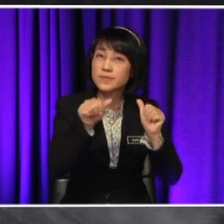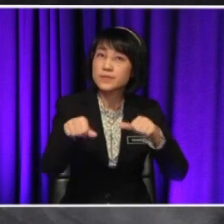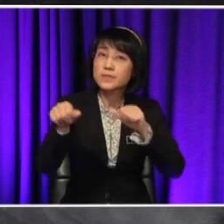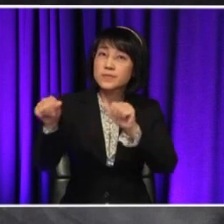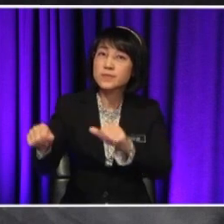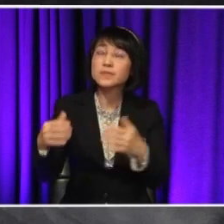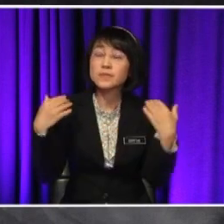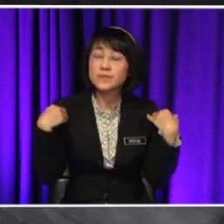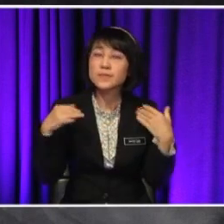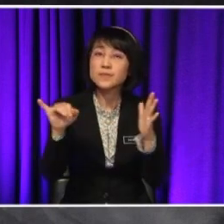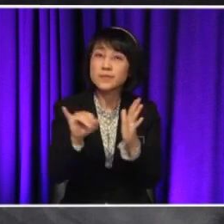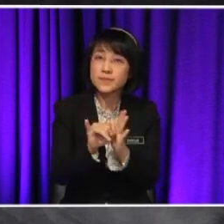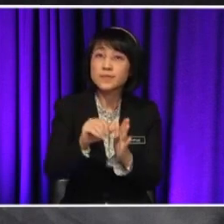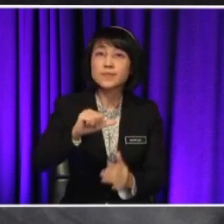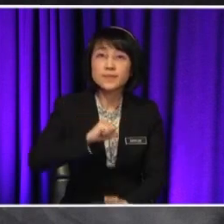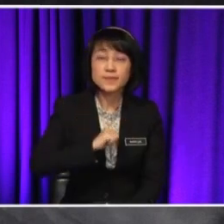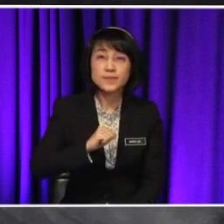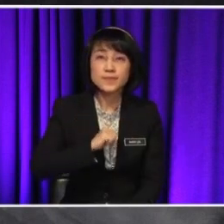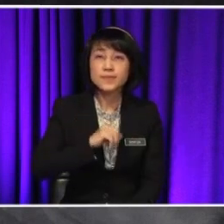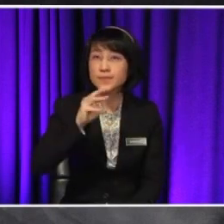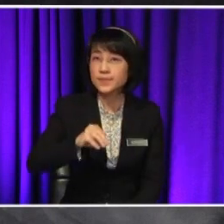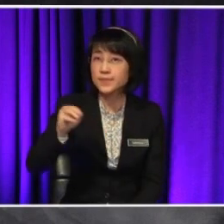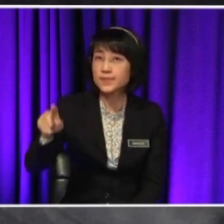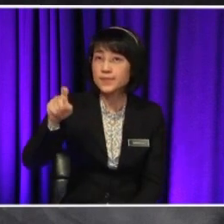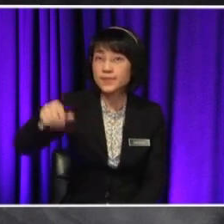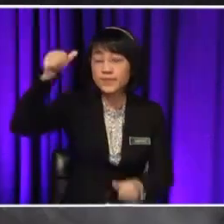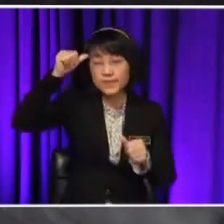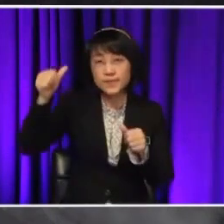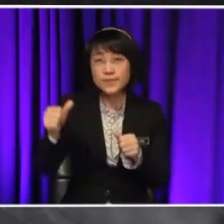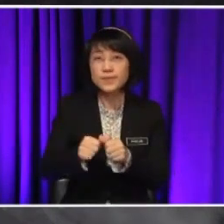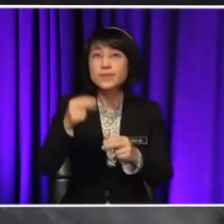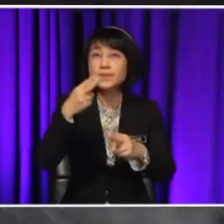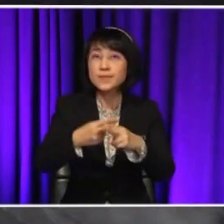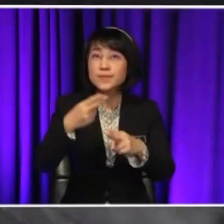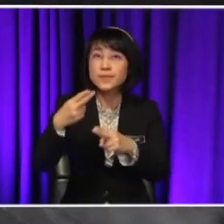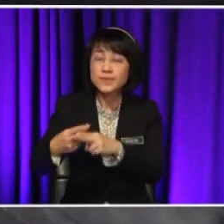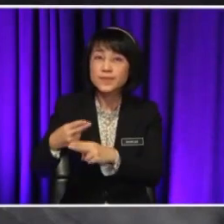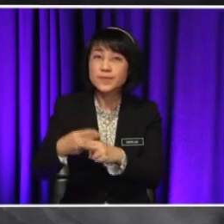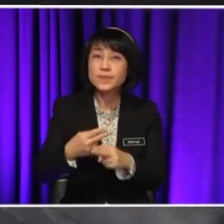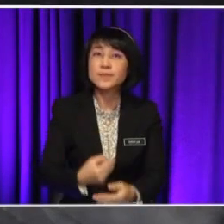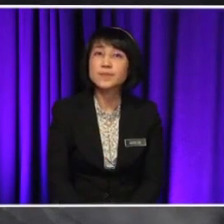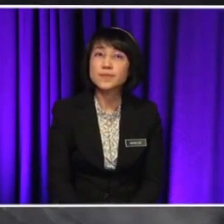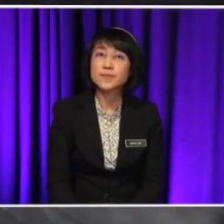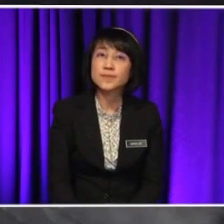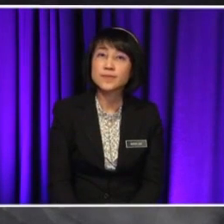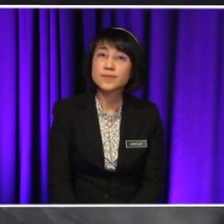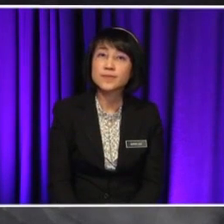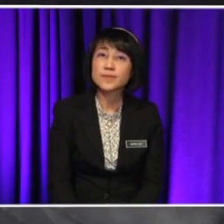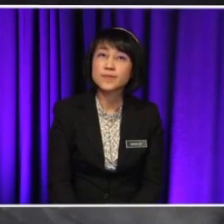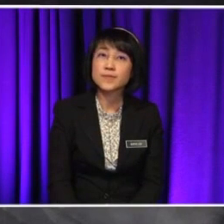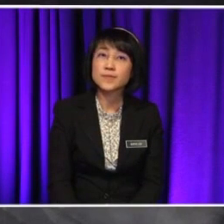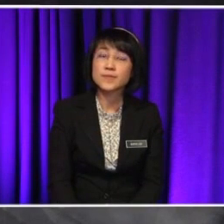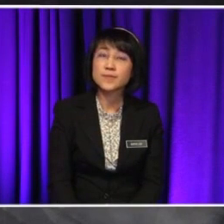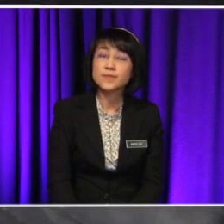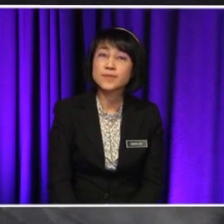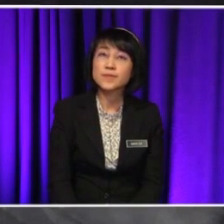mempunyai identiti dia. Ini yang murid kena ingat untuk nama-nama dia tadi. Okey, kita teruskan lagi dengan aliran